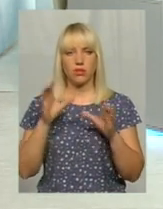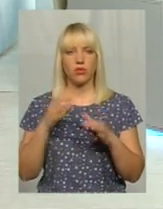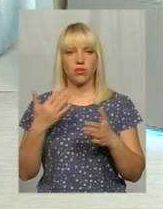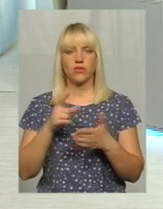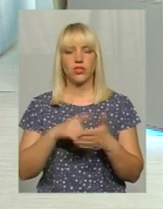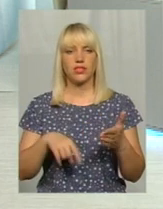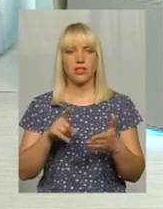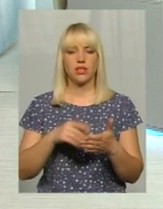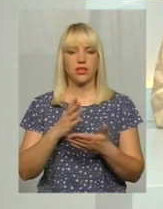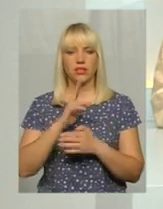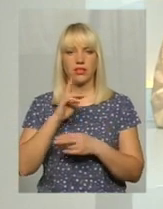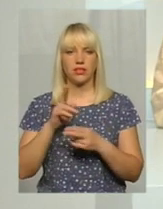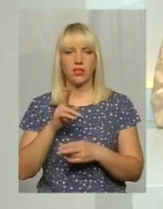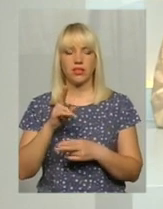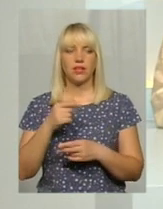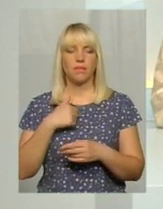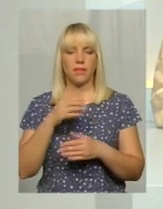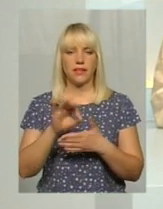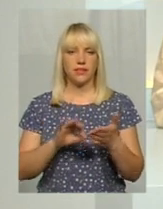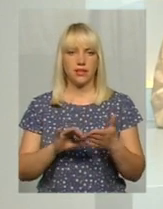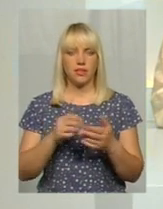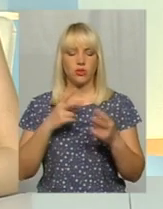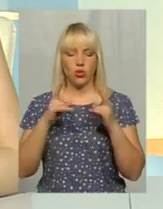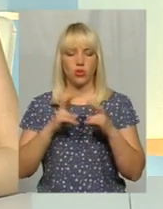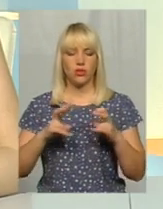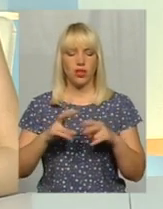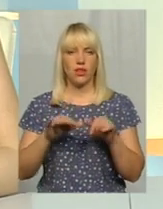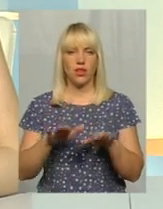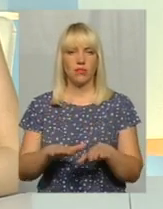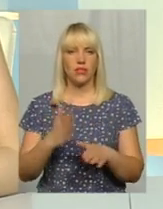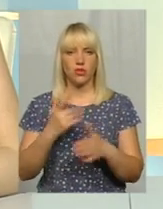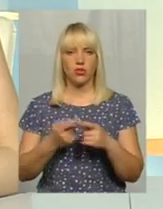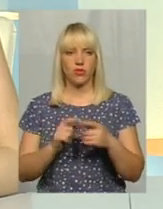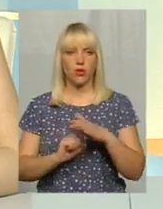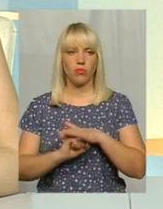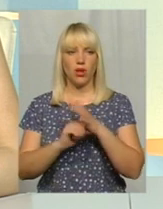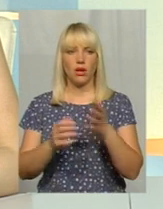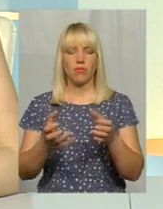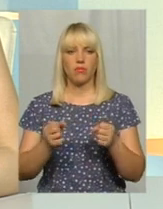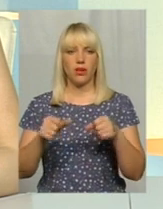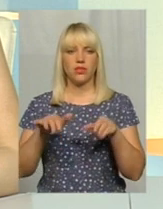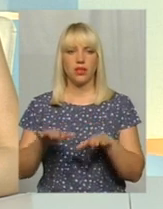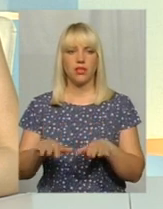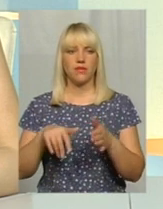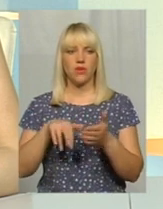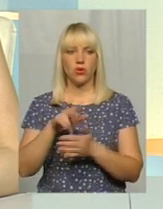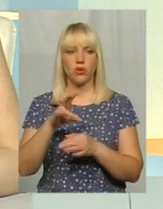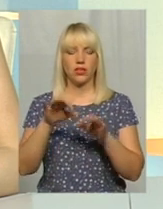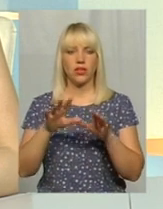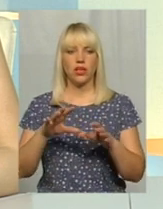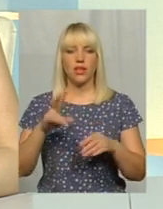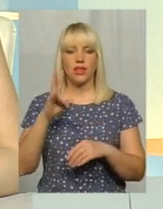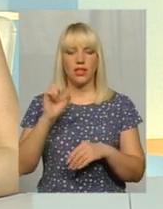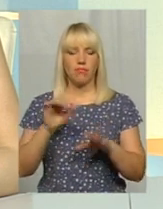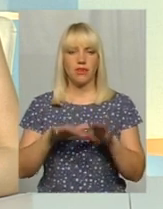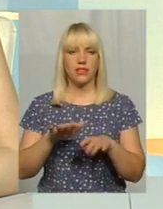І є скарга, інспектор по напрямку розглядає, якщо вона обґрунтована, приймає це рішення і виходиться безпосередньо, негайно на